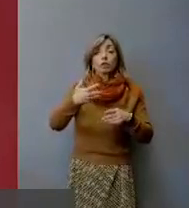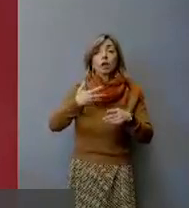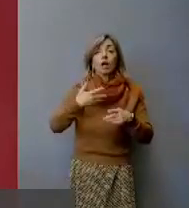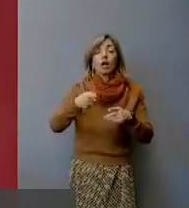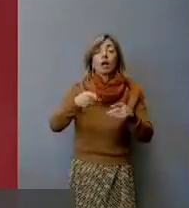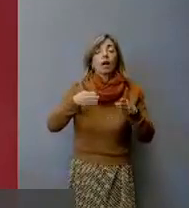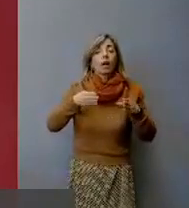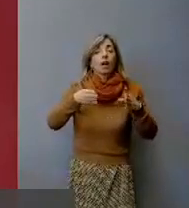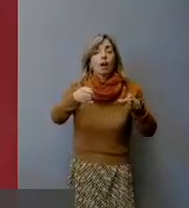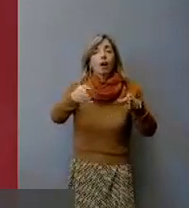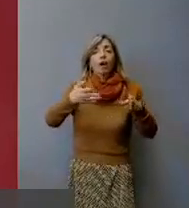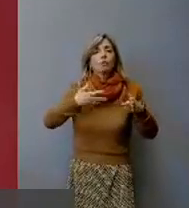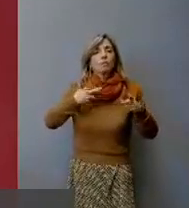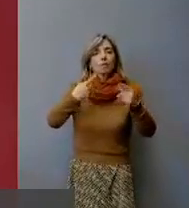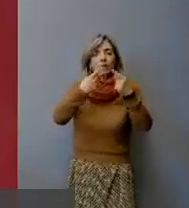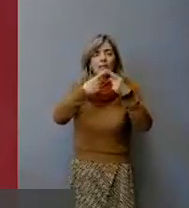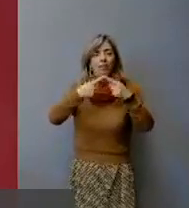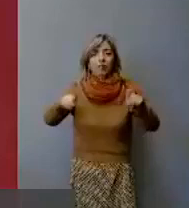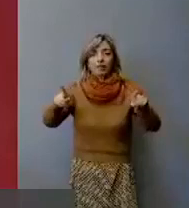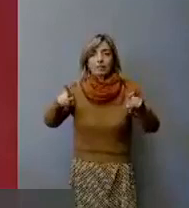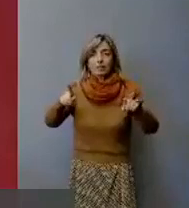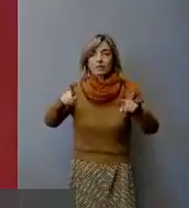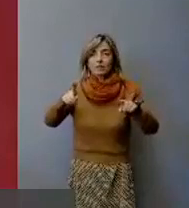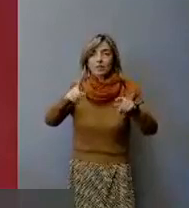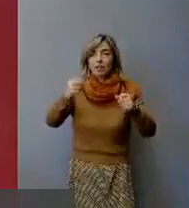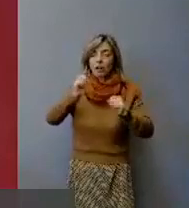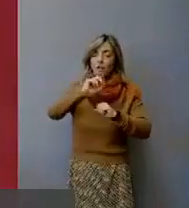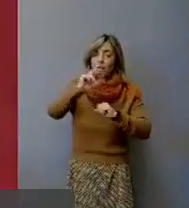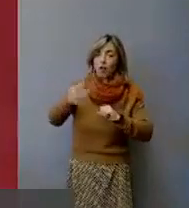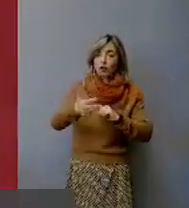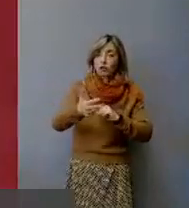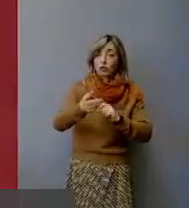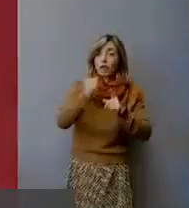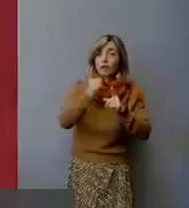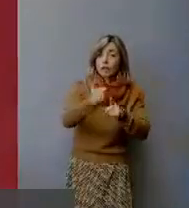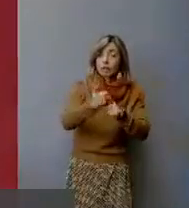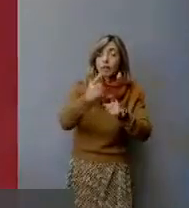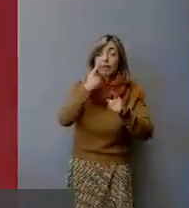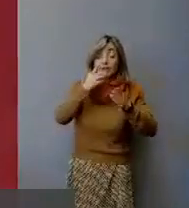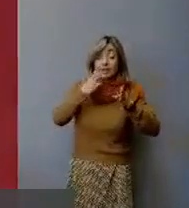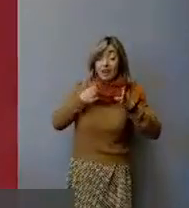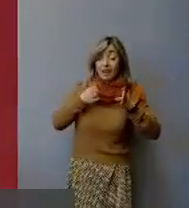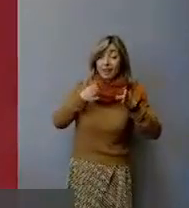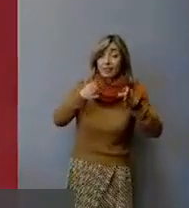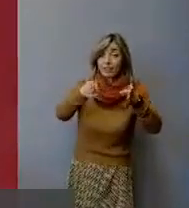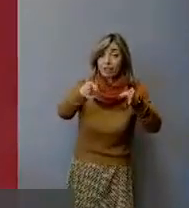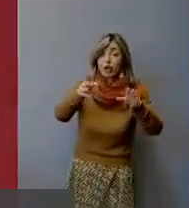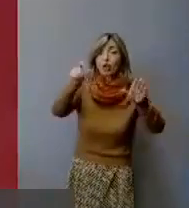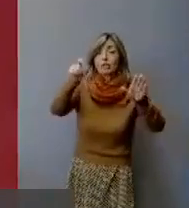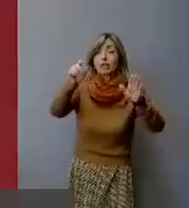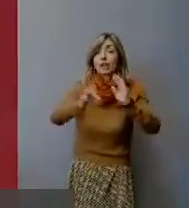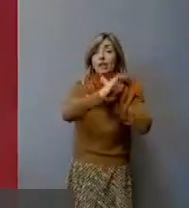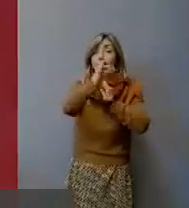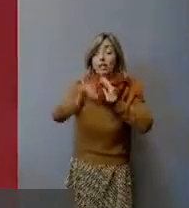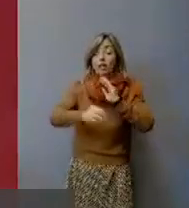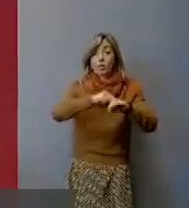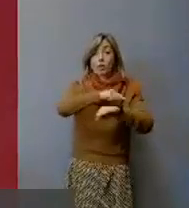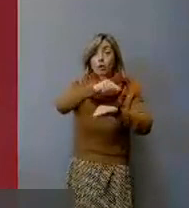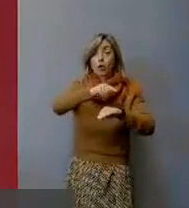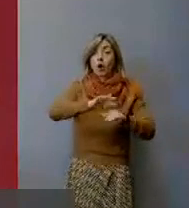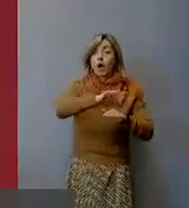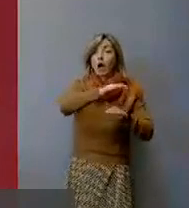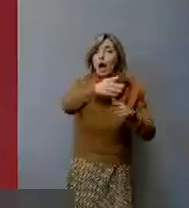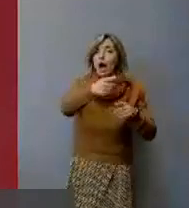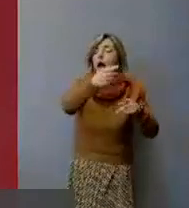70 chilometri orari quindi volevo capire quali erano le differenze anche perché sulla sopraelevata che l'esempio